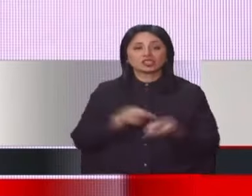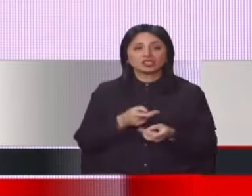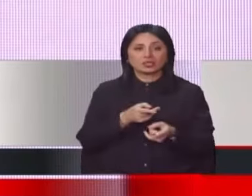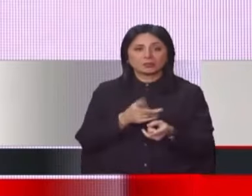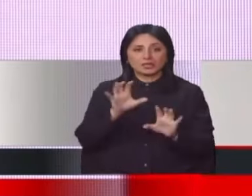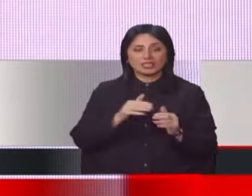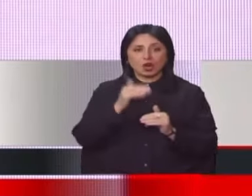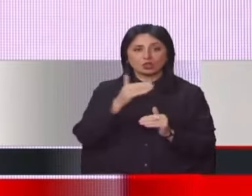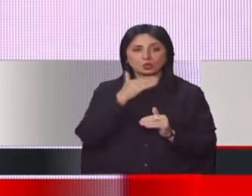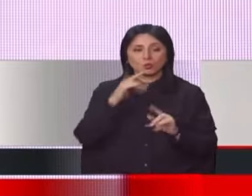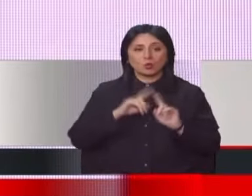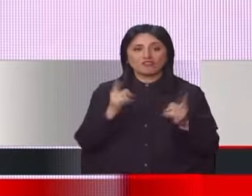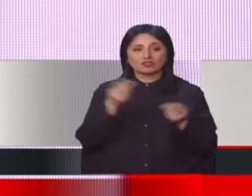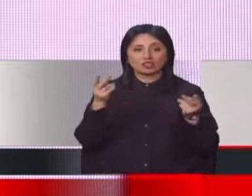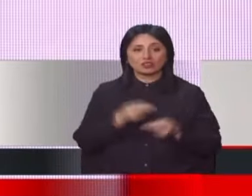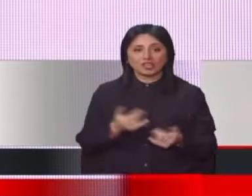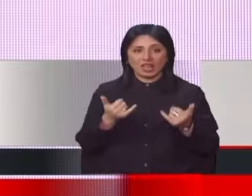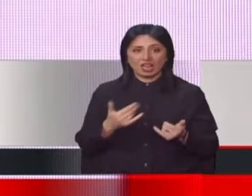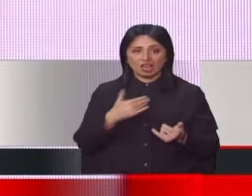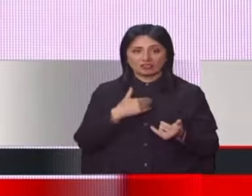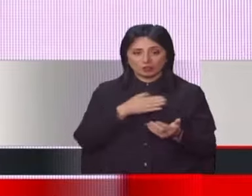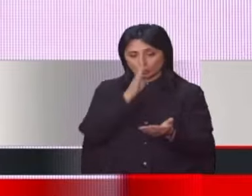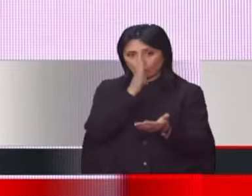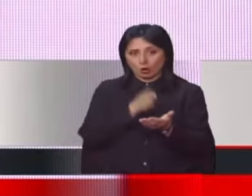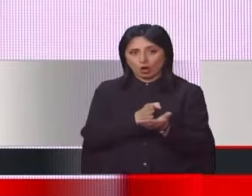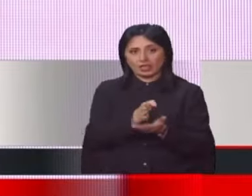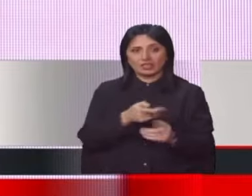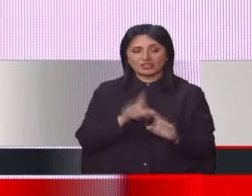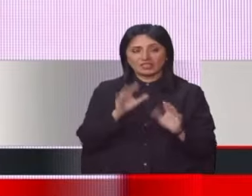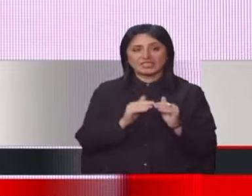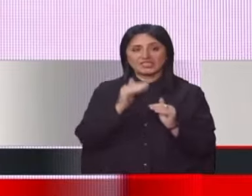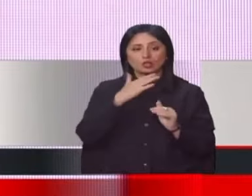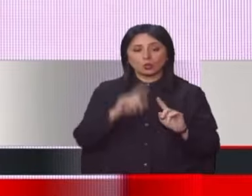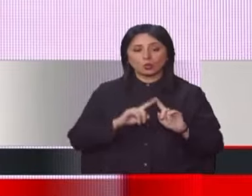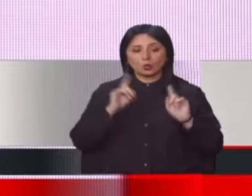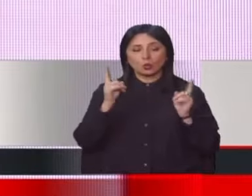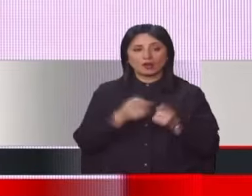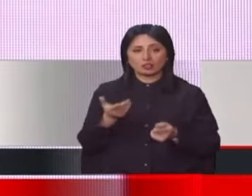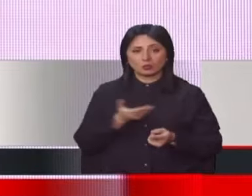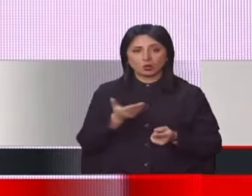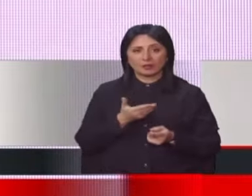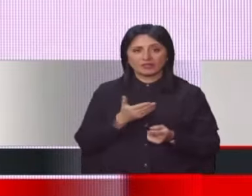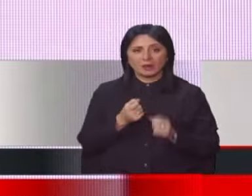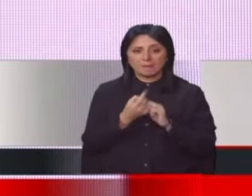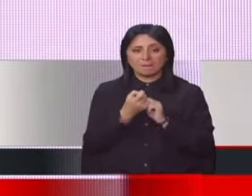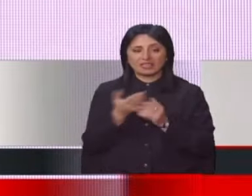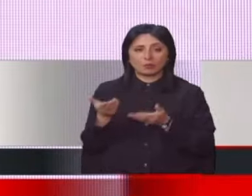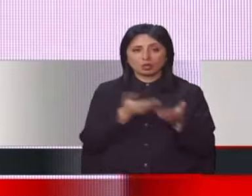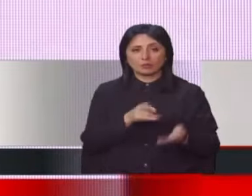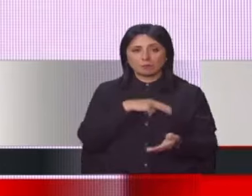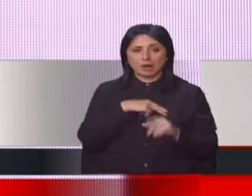ეს საკონსტიტუციო უმრავლესობა. რა თქმა უნდა, ჩვენ ორიენტირი გვაქვს იმ საკონსტიტუციო უმრავლესობაზე, რომელიც მე-11